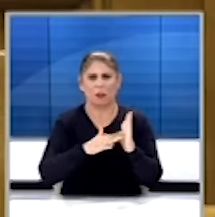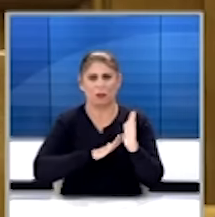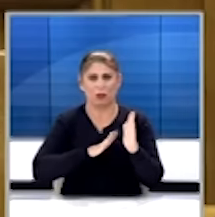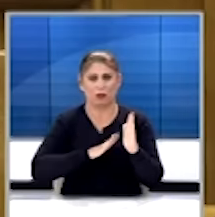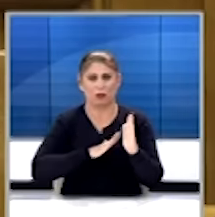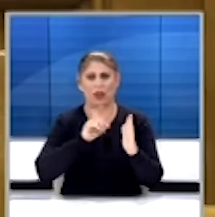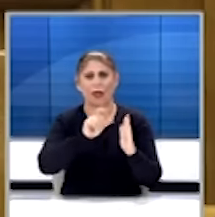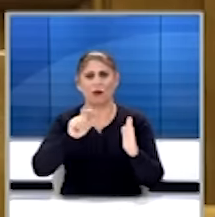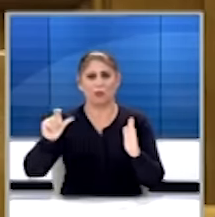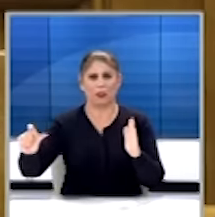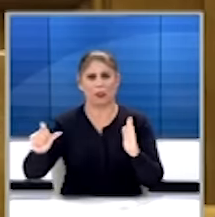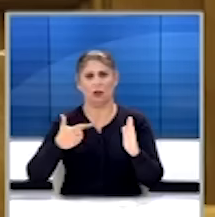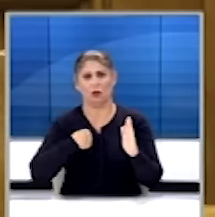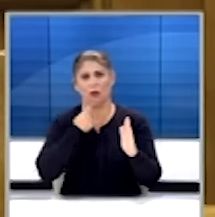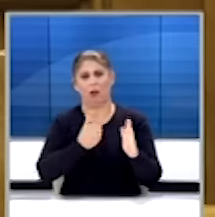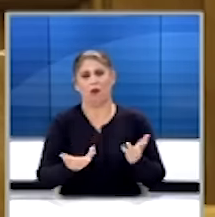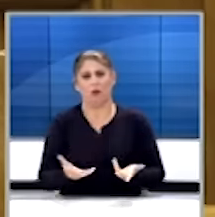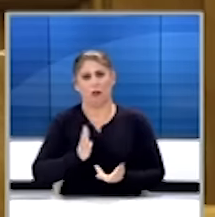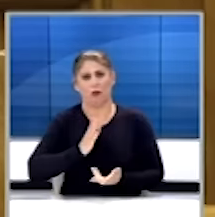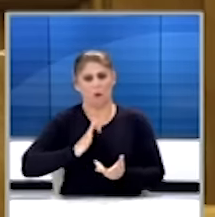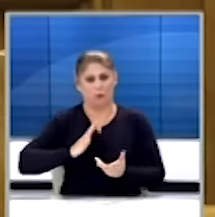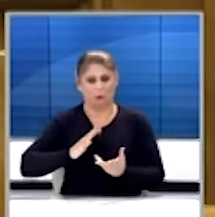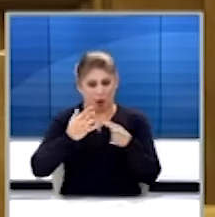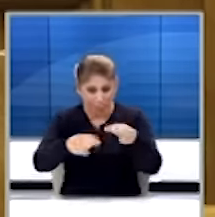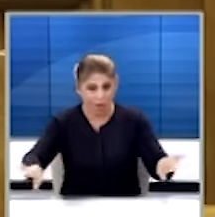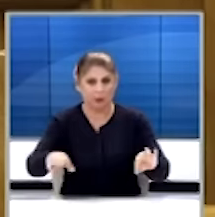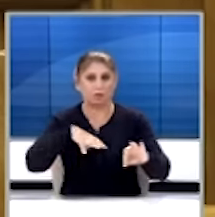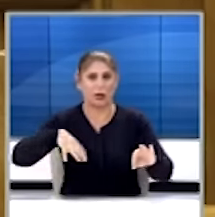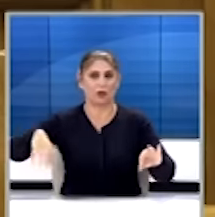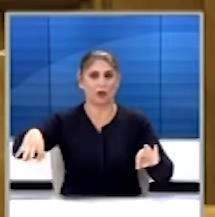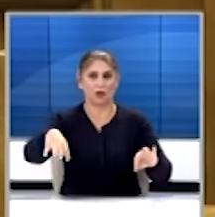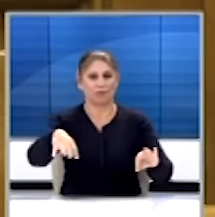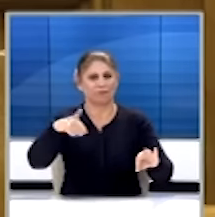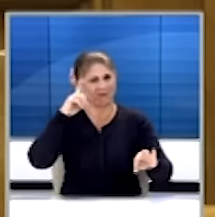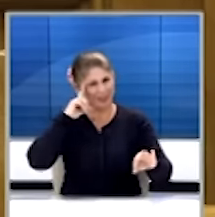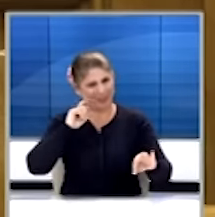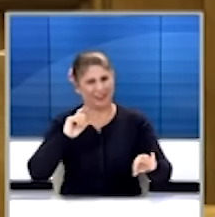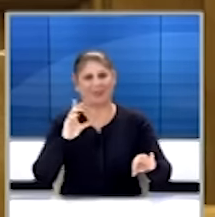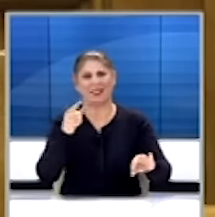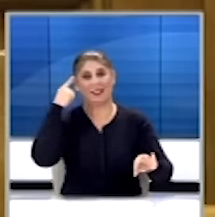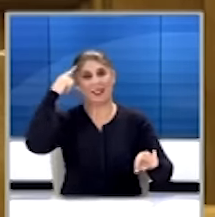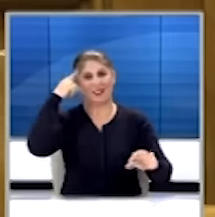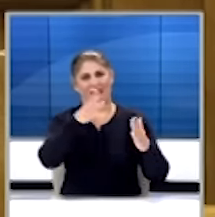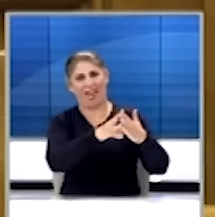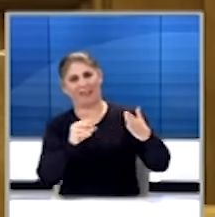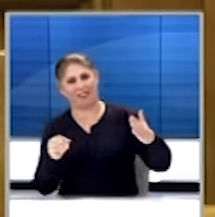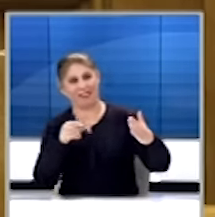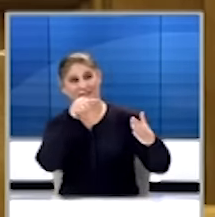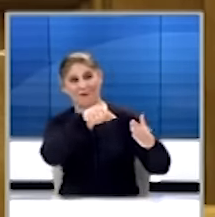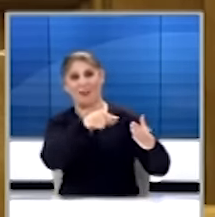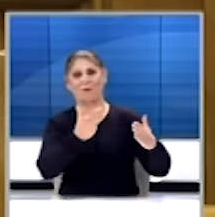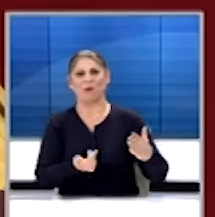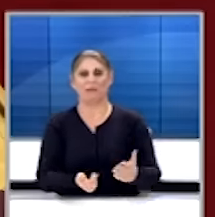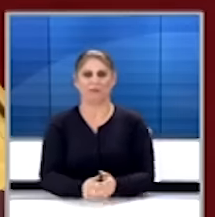είπε, εκατομμυρίων, λέω εγώ, ανθρώπων. Ξέρετε από πού να αντιγράφετε ιδέες. Την ίδια